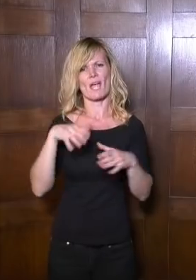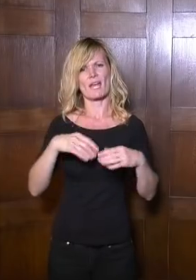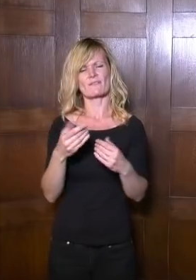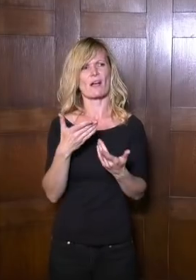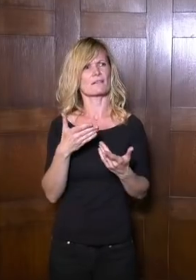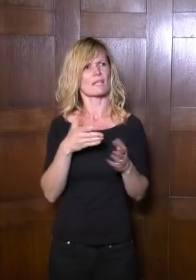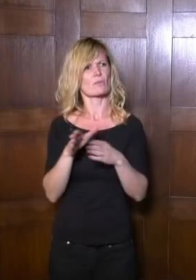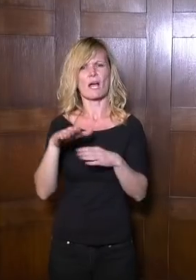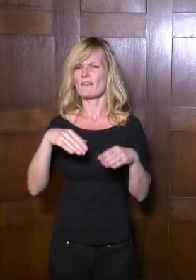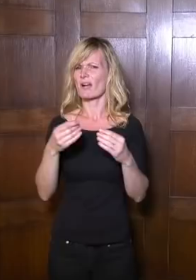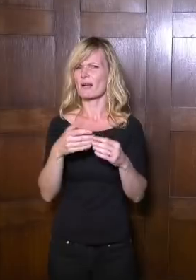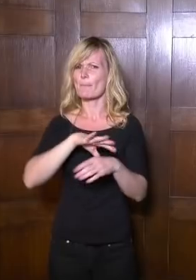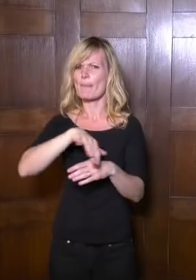wir